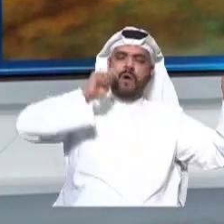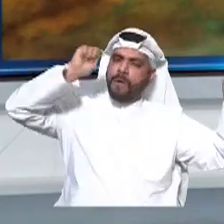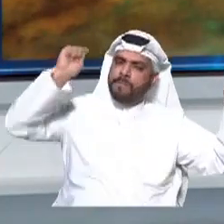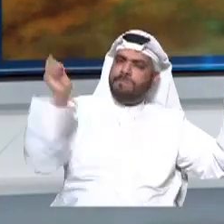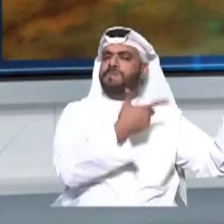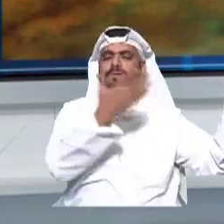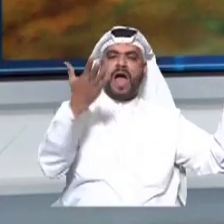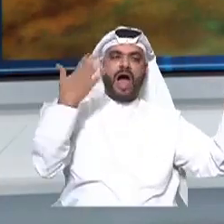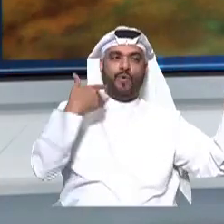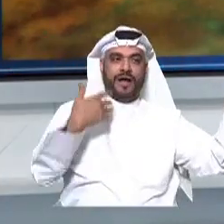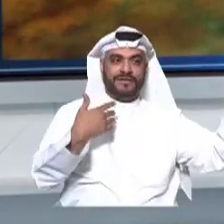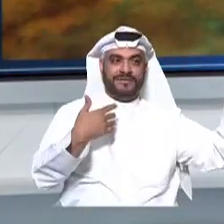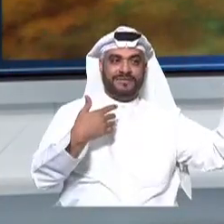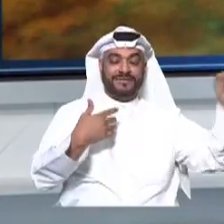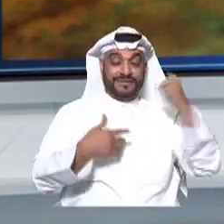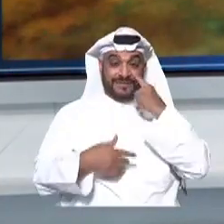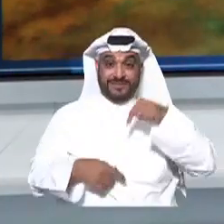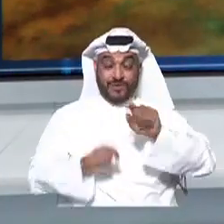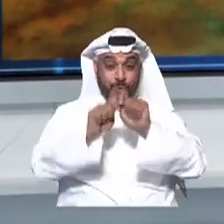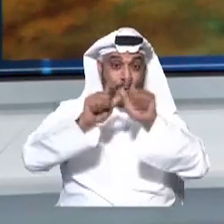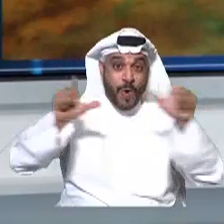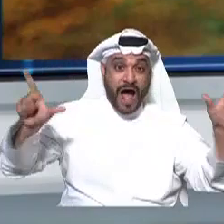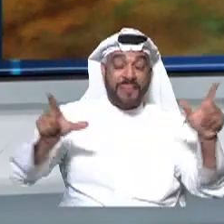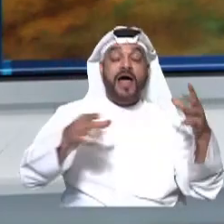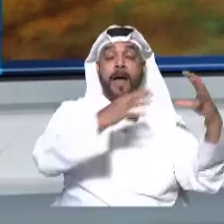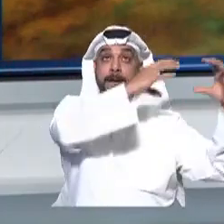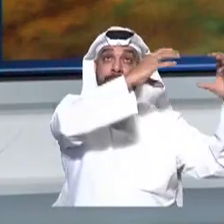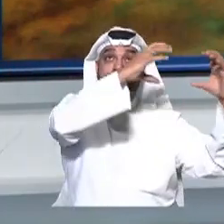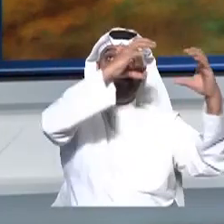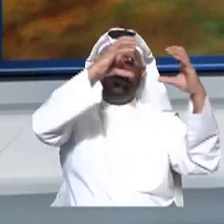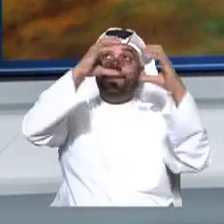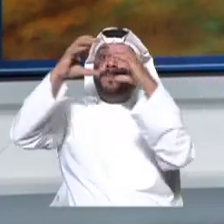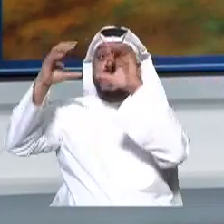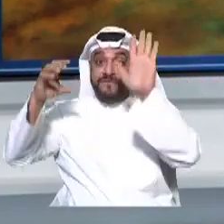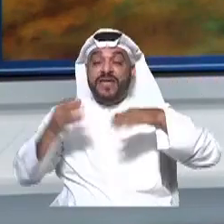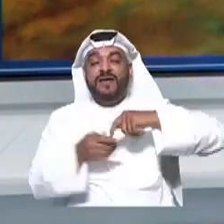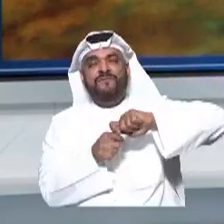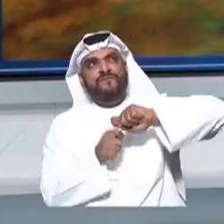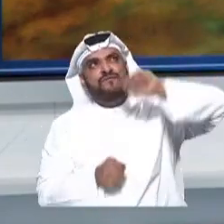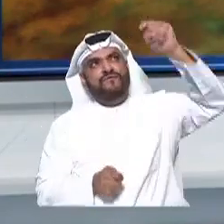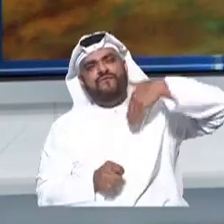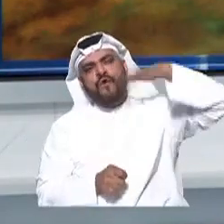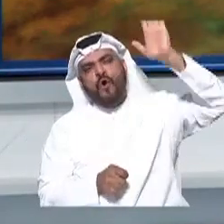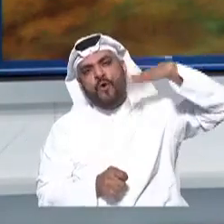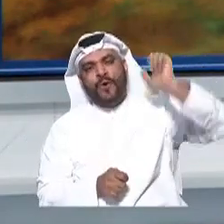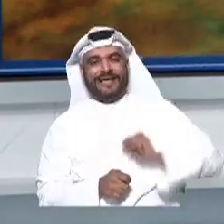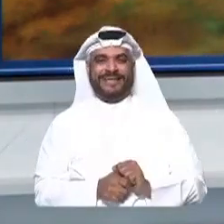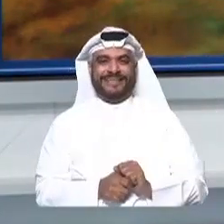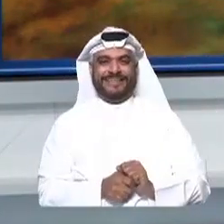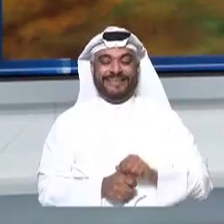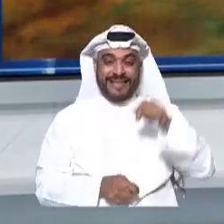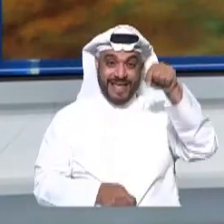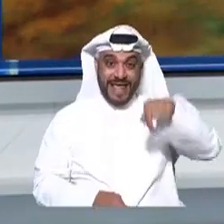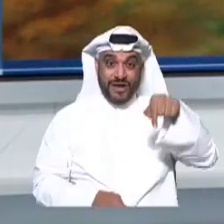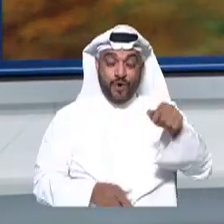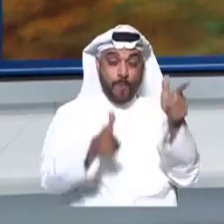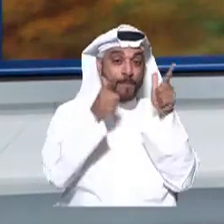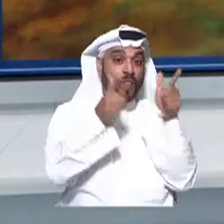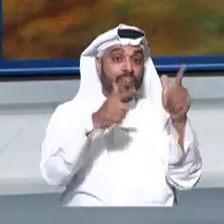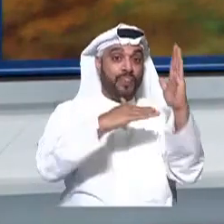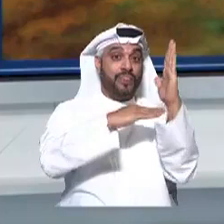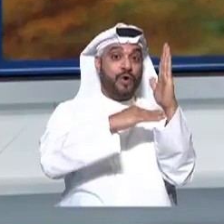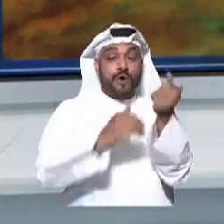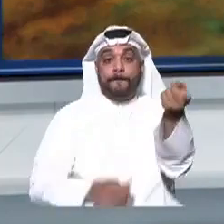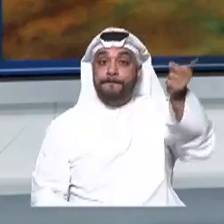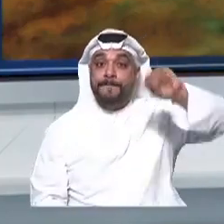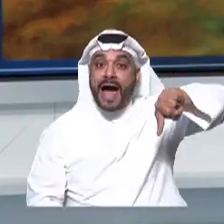إلى 42 كيلومتر بالساعة، وفرص لبعض السحب العالية على بعض المناطق. درجات الحرارة في الساعة الثالثة عصرا